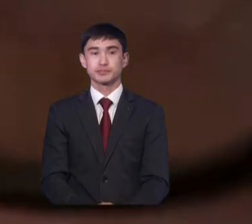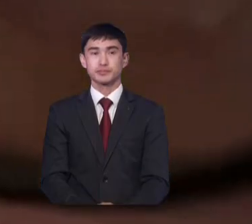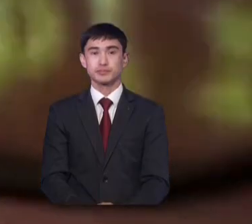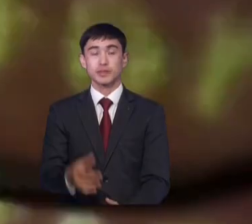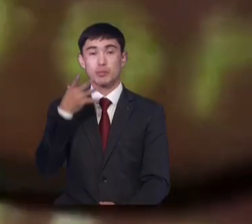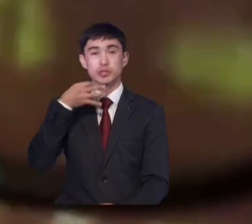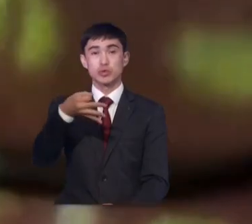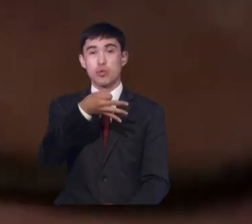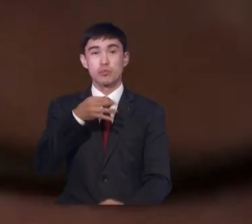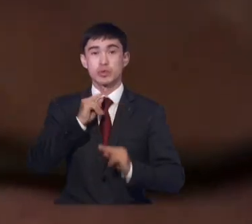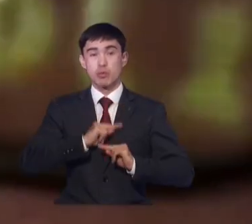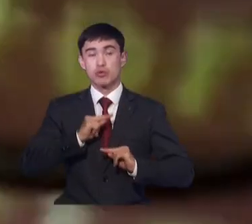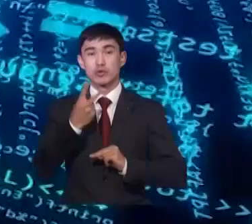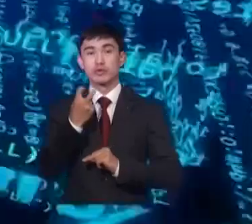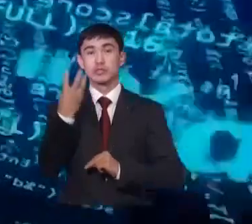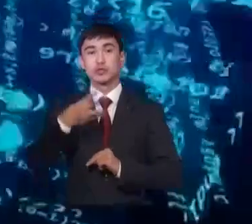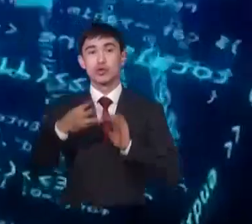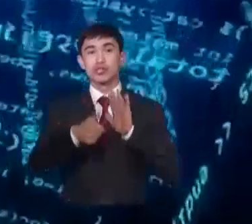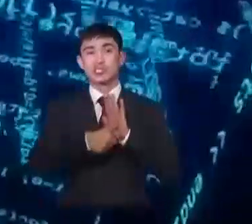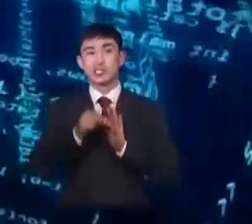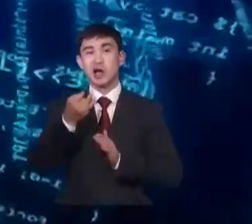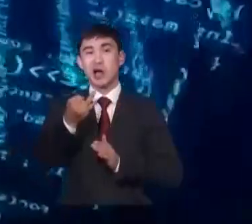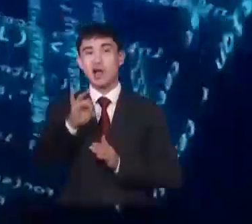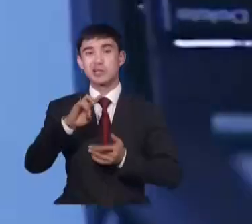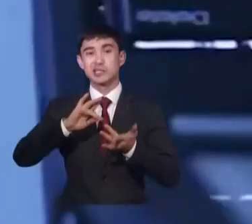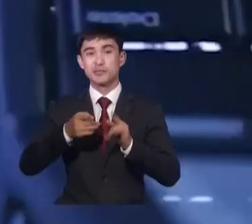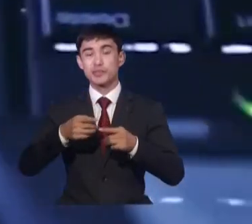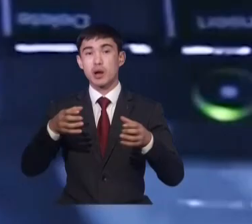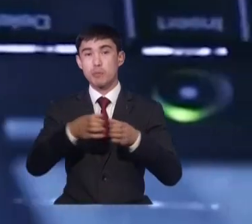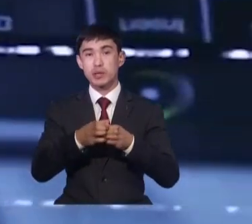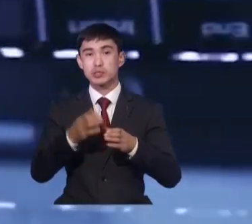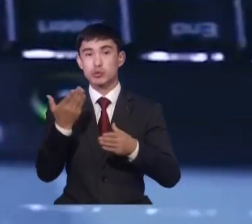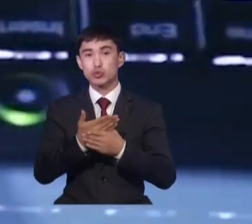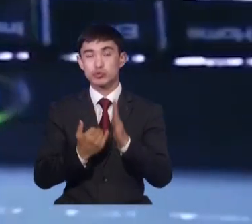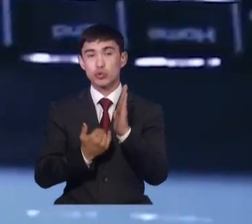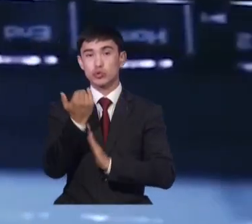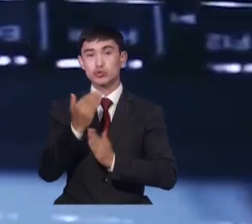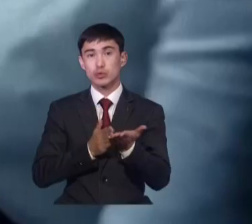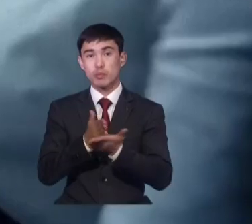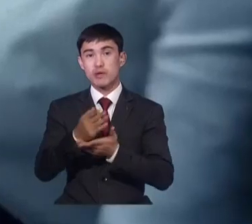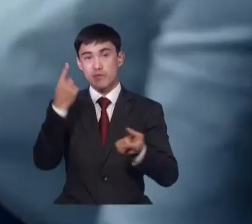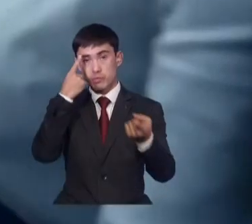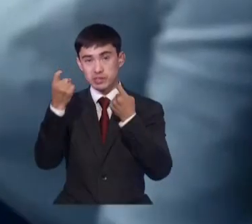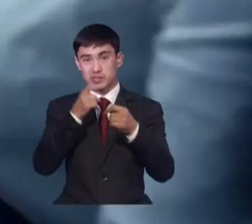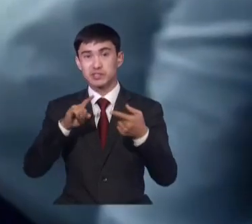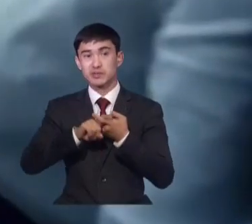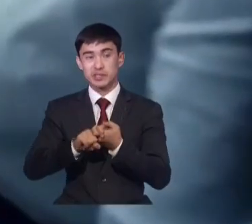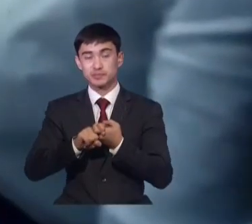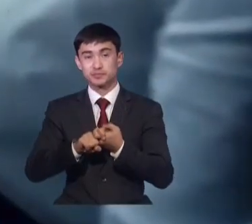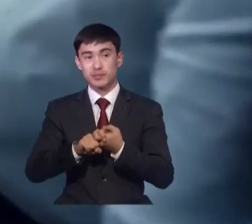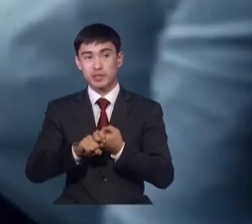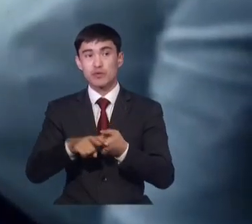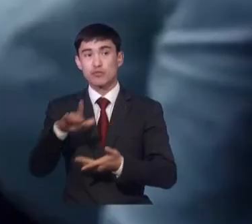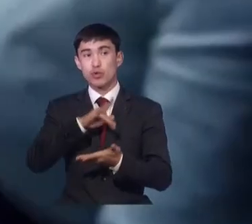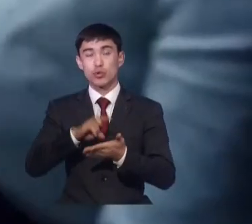В Алматинской области работают 246 IT-компаний, которые способствуют росту показателей в направлении информирования и связи. Вместе с